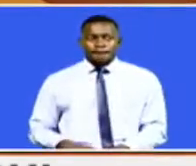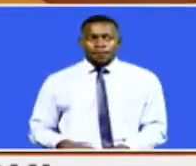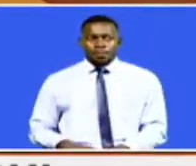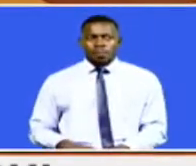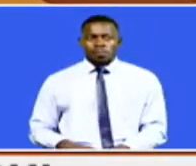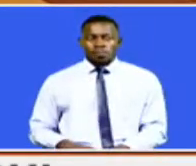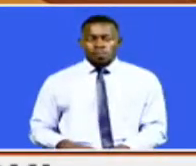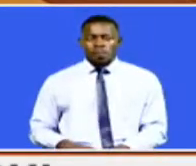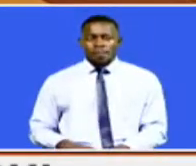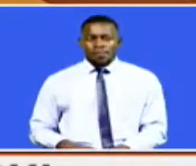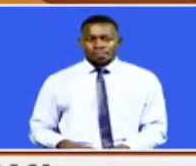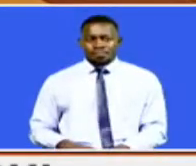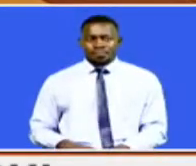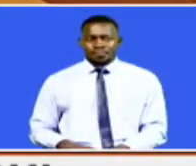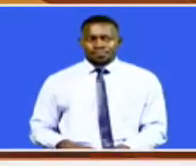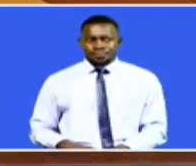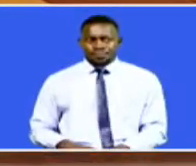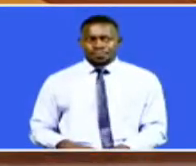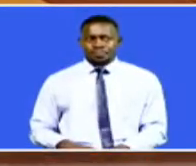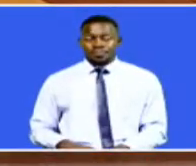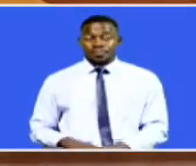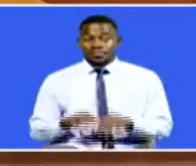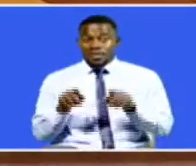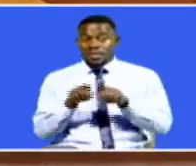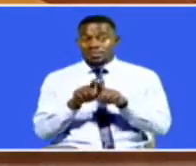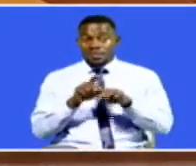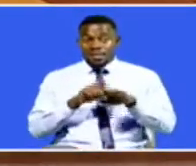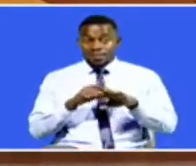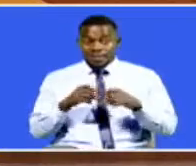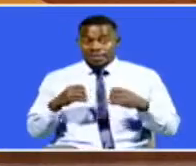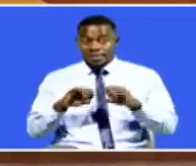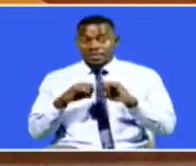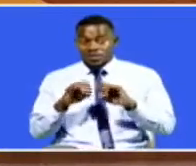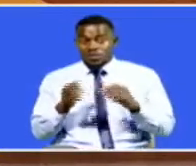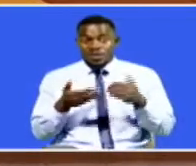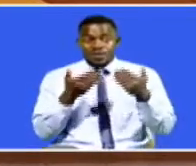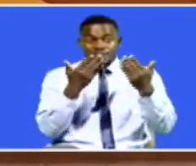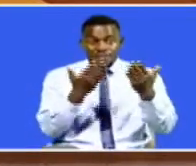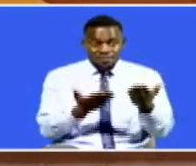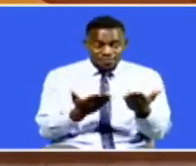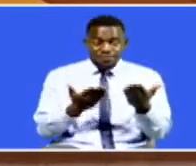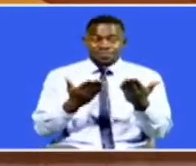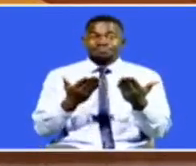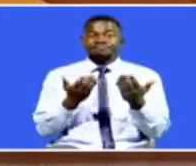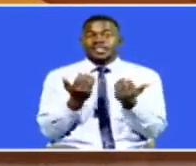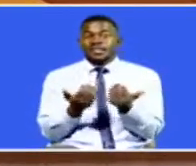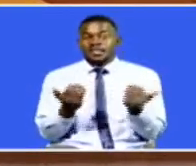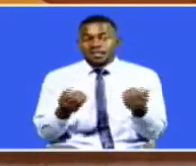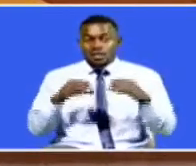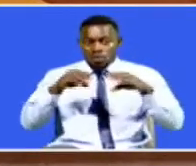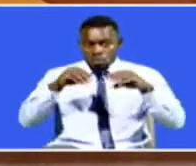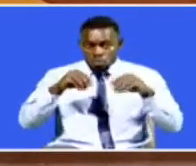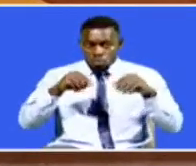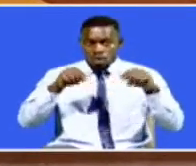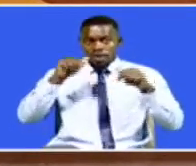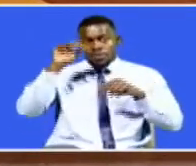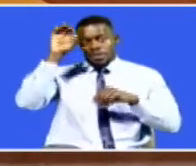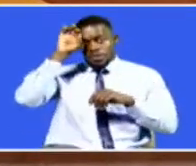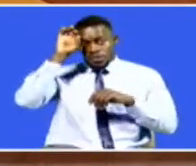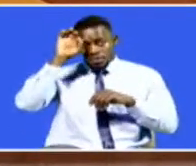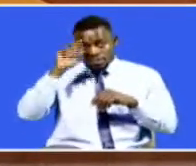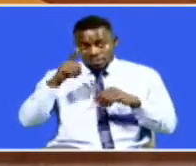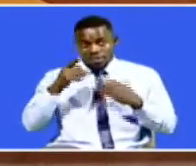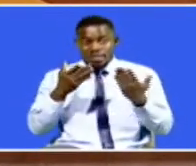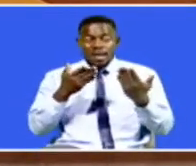Na katika harakati za kuwapa wanafunzi elimu bora, wazazi wameombwa kujaribu elimu za kidijitali kwa kuwa wanafunzi